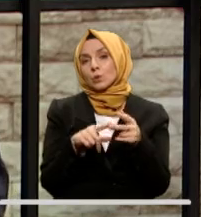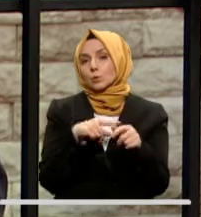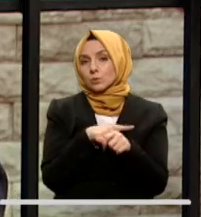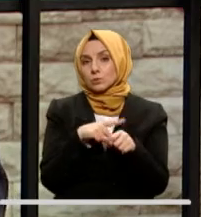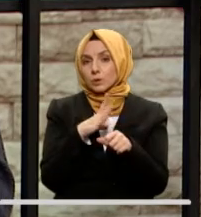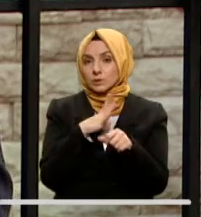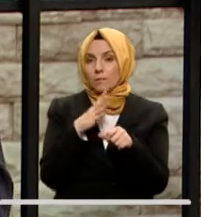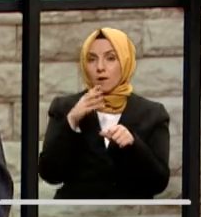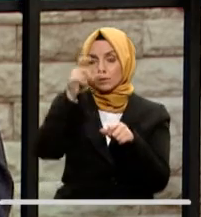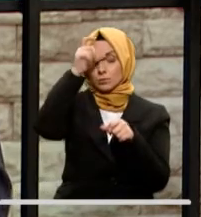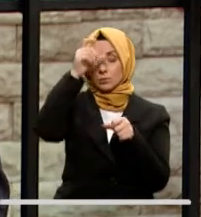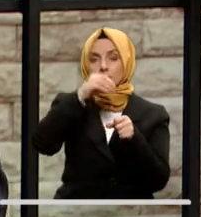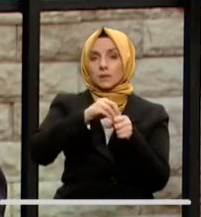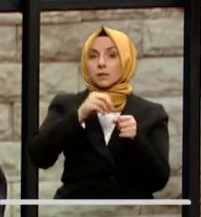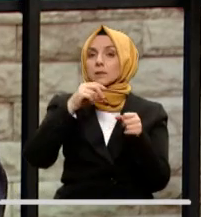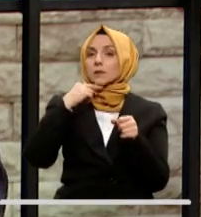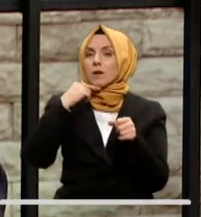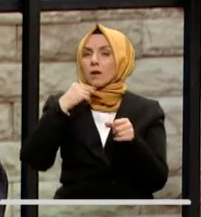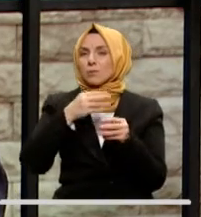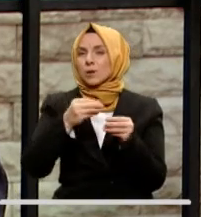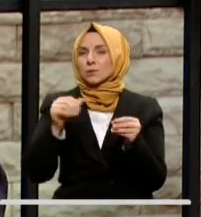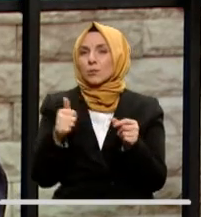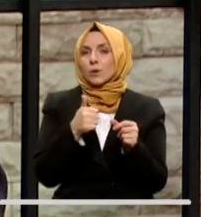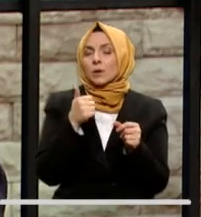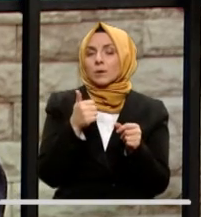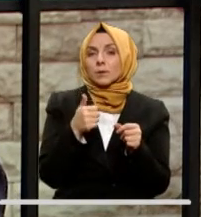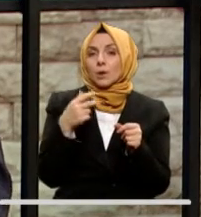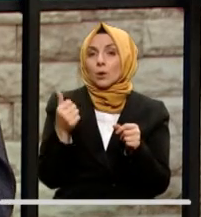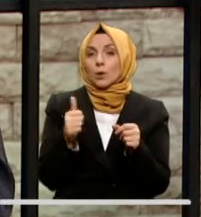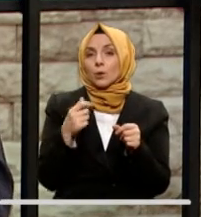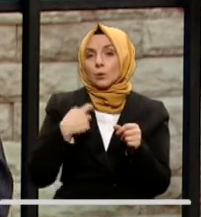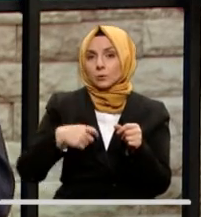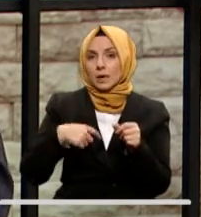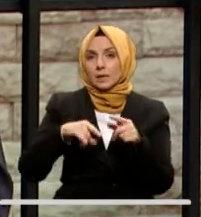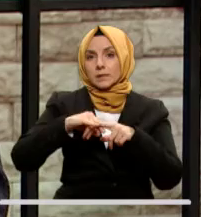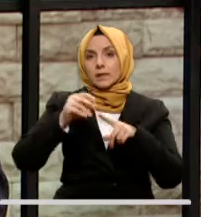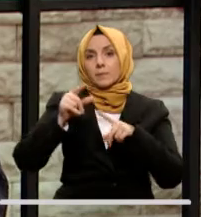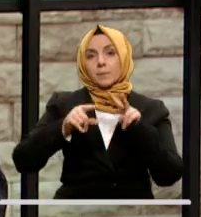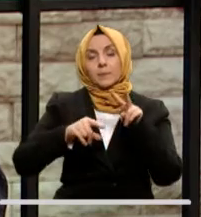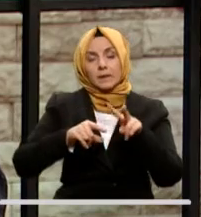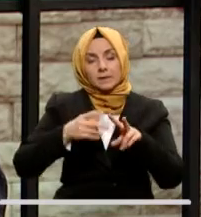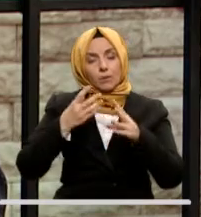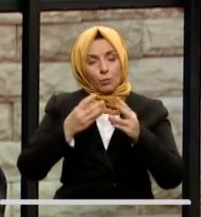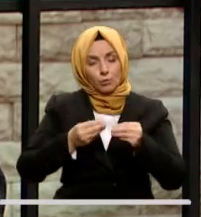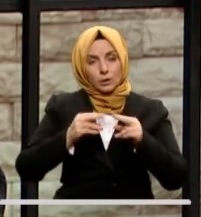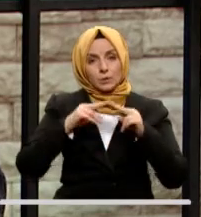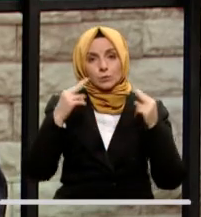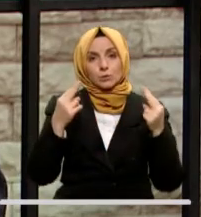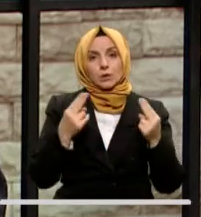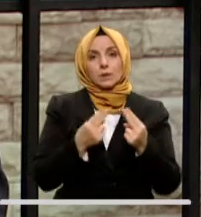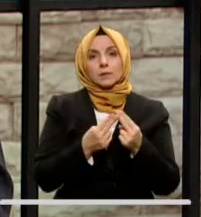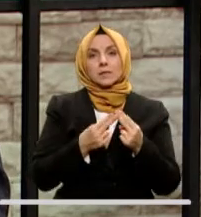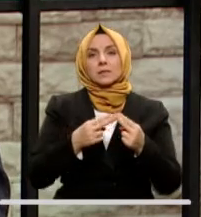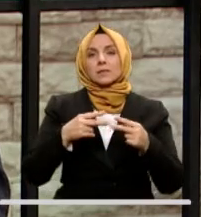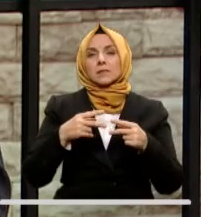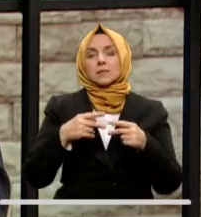çok iyi durumda özellikle hip açısından dünyadaki bulaş durumlarına baktığımızda bizde rakamlar çok